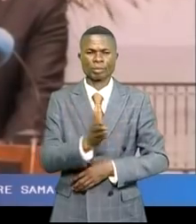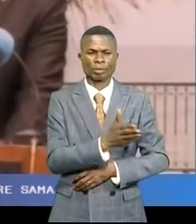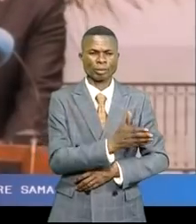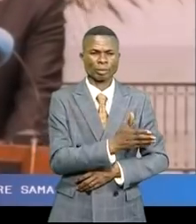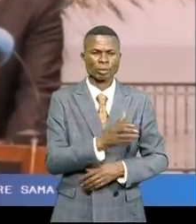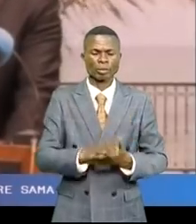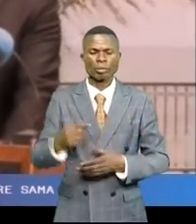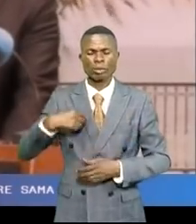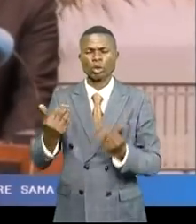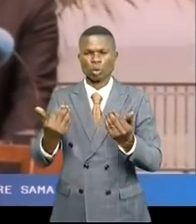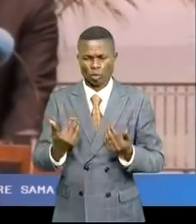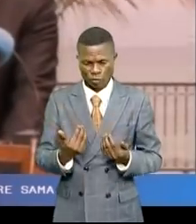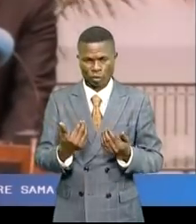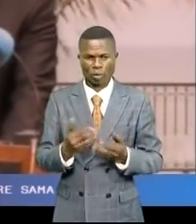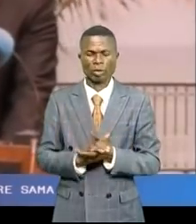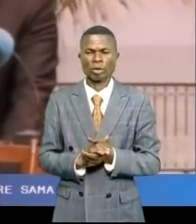Nous voulons en finir